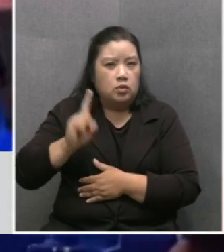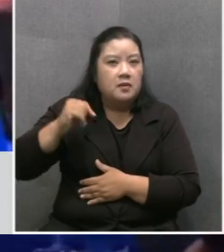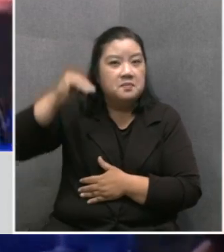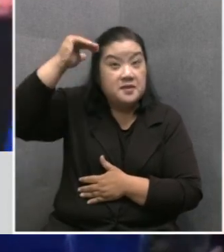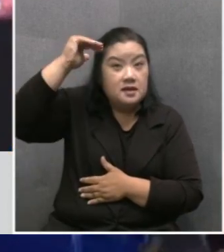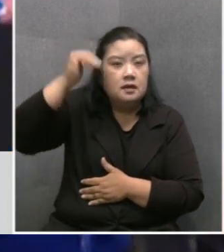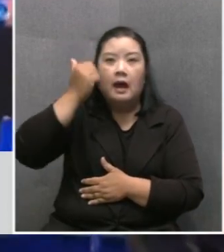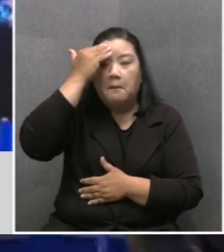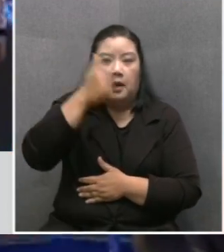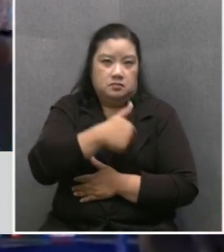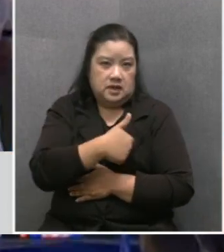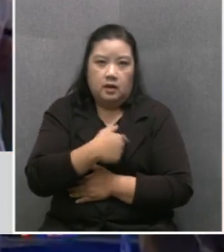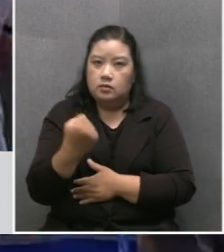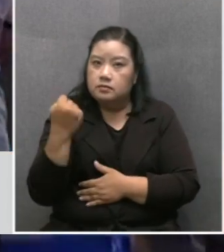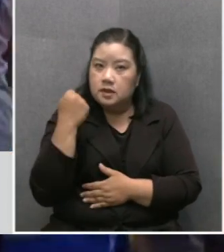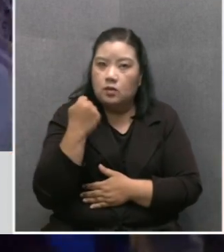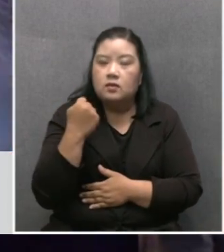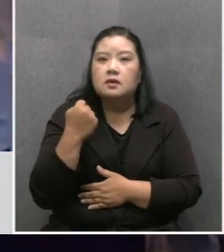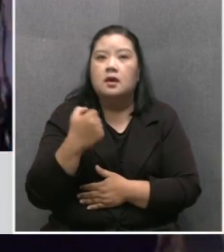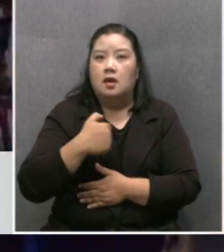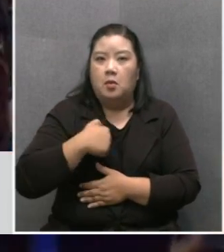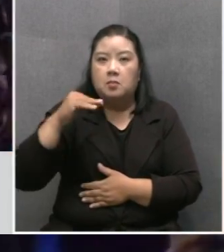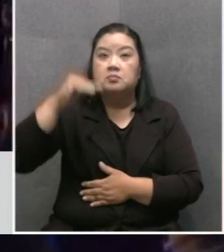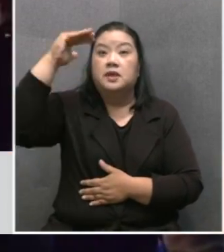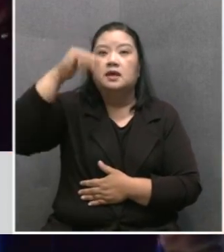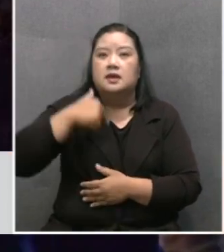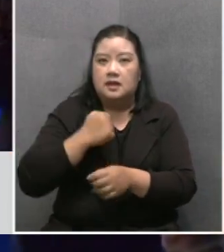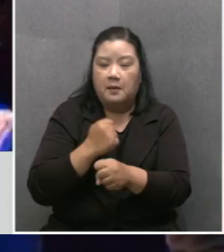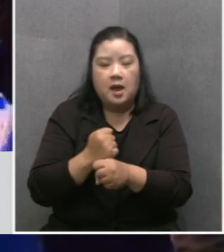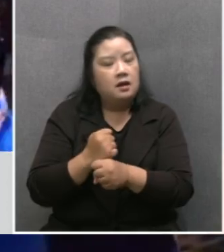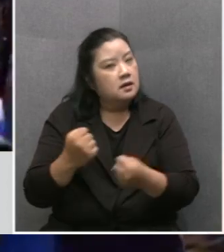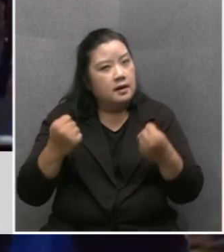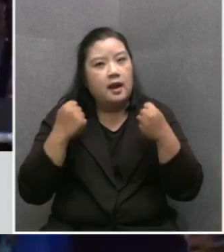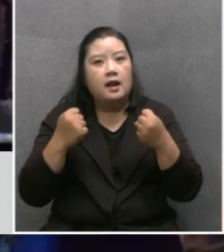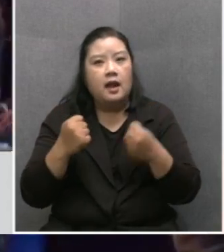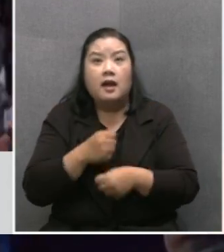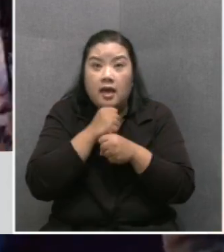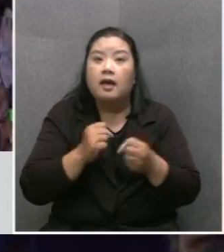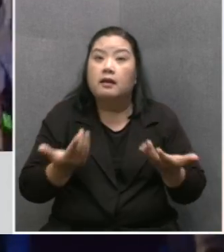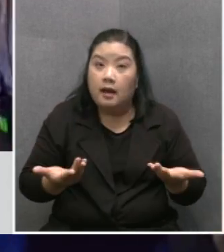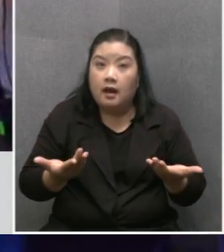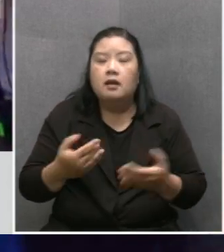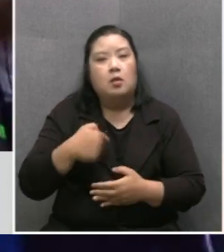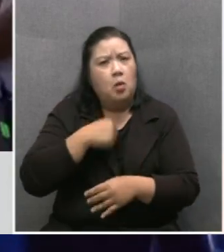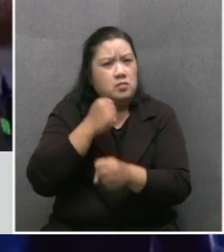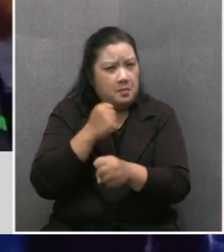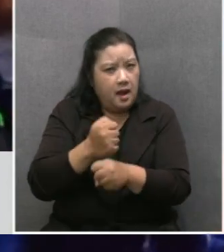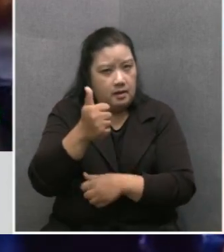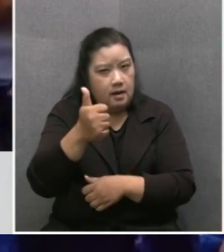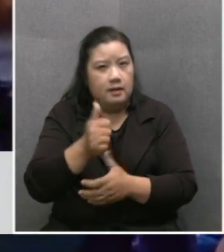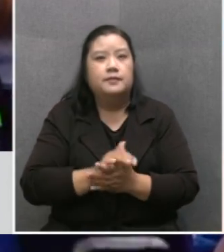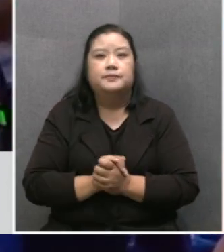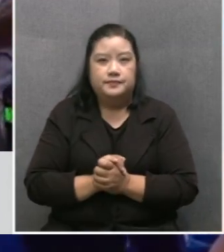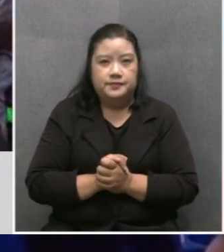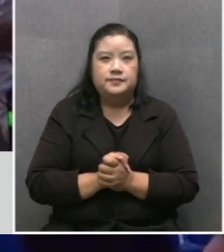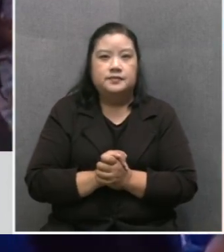ราะยังมีจิตใจที่เข้มแข็งพี่ตู่ยังแข็งแรงดีอยู่ทุกประการจะแก่ได้อย่างไรยังทำงานได้อยู่ค่ะ